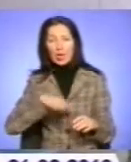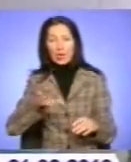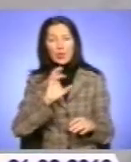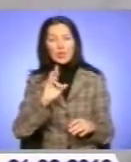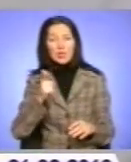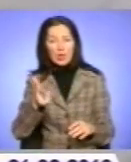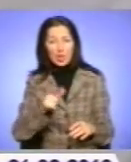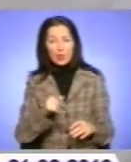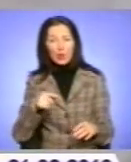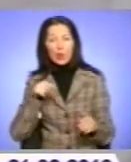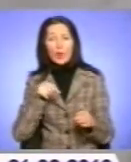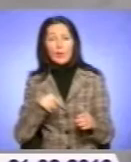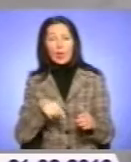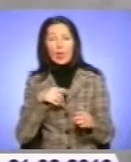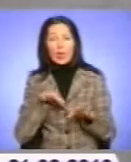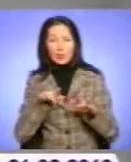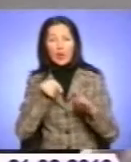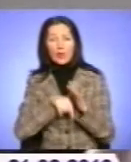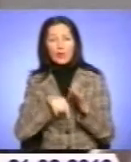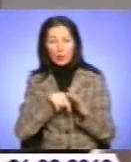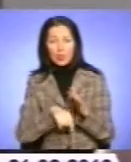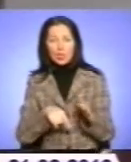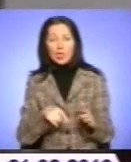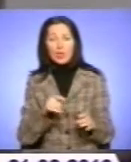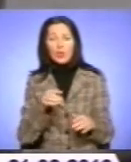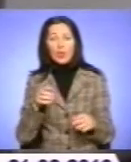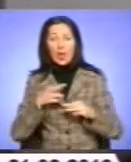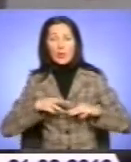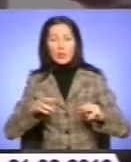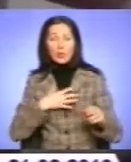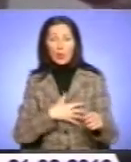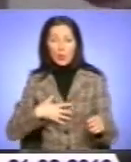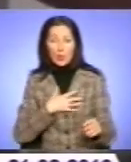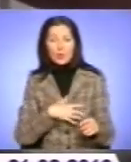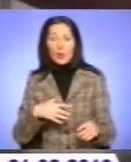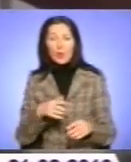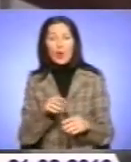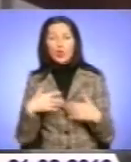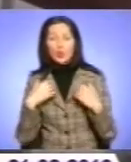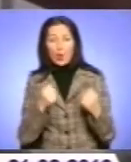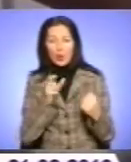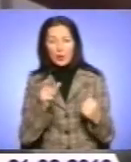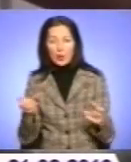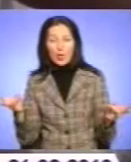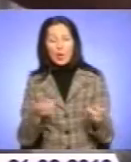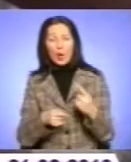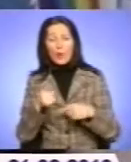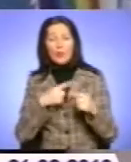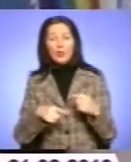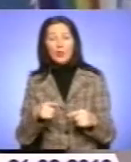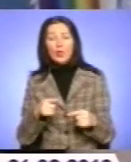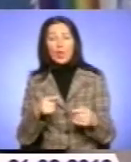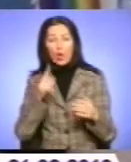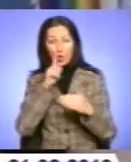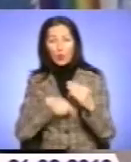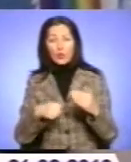турбується про здоров'я українців. Каже, треба повернути довіру до імунопрофілактики населення і забезпечити безумовну якість та безпечність вакцинації. Для